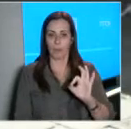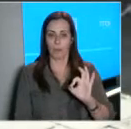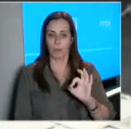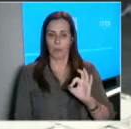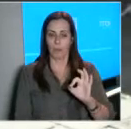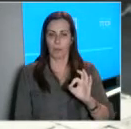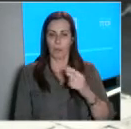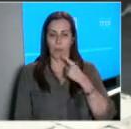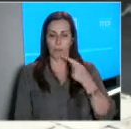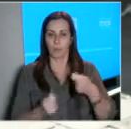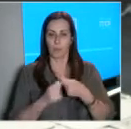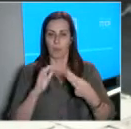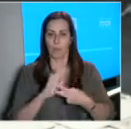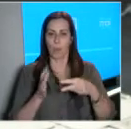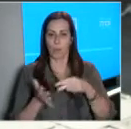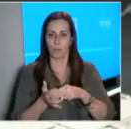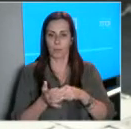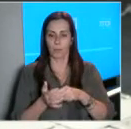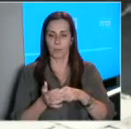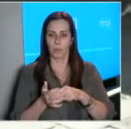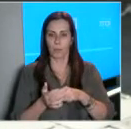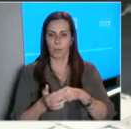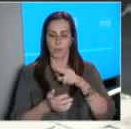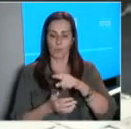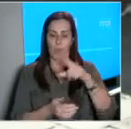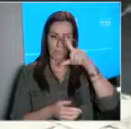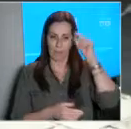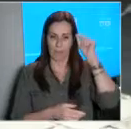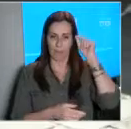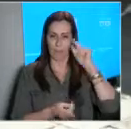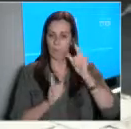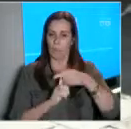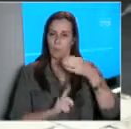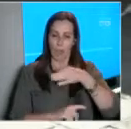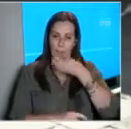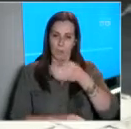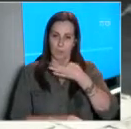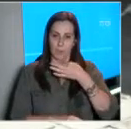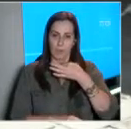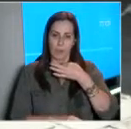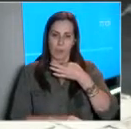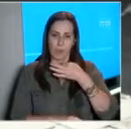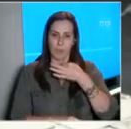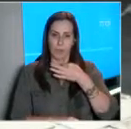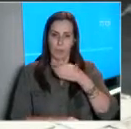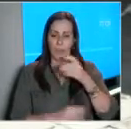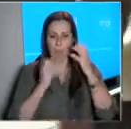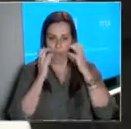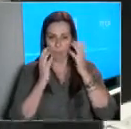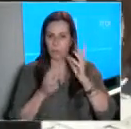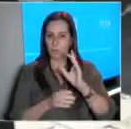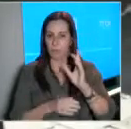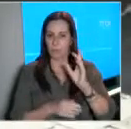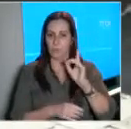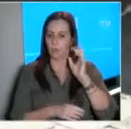נושא הפוליטיקה בזה שהוא עמד בכיכר רבין, במקום לדבר על הנושא של רבין, הוא